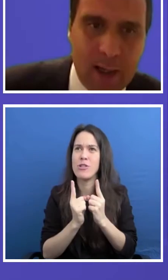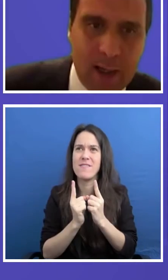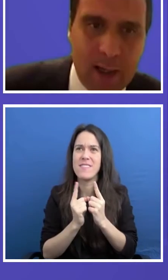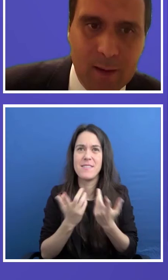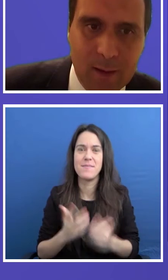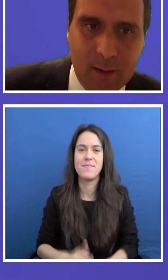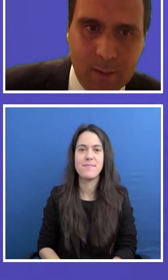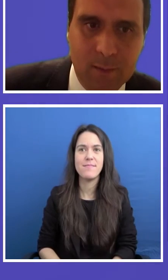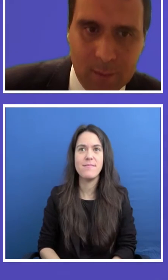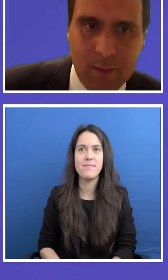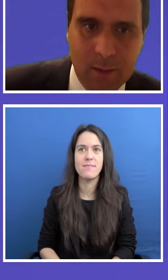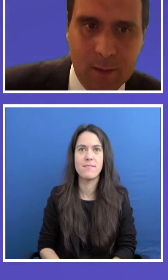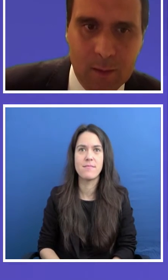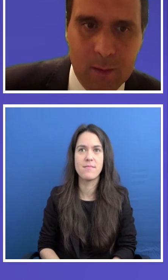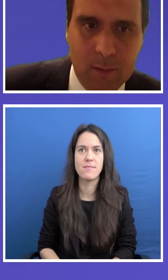فقط